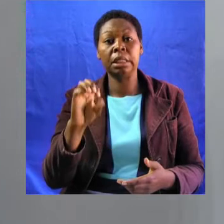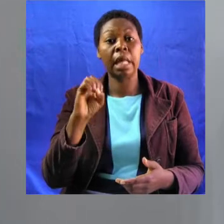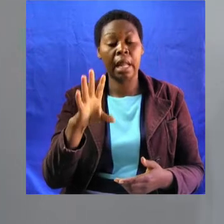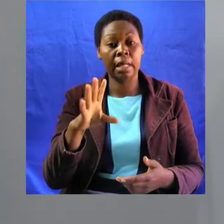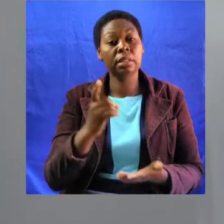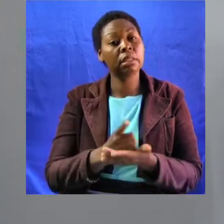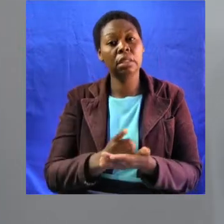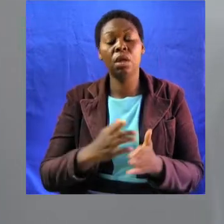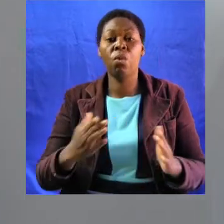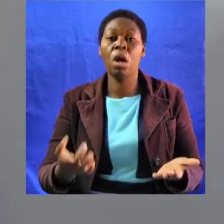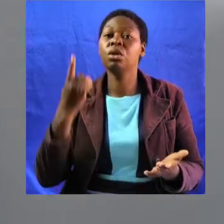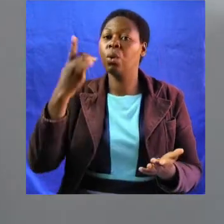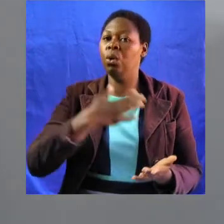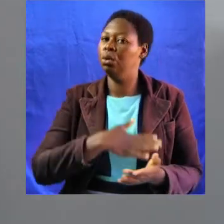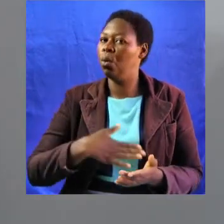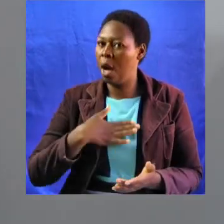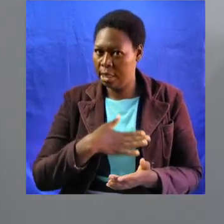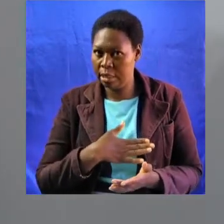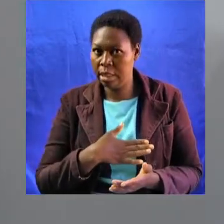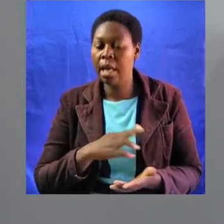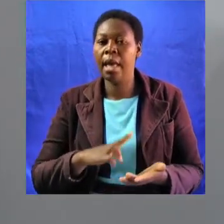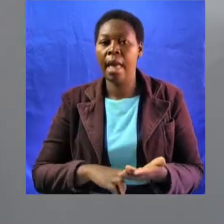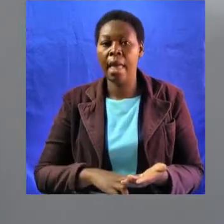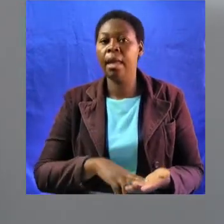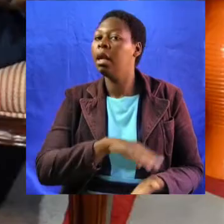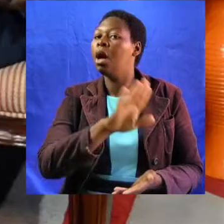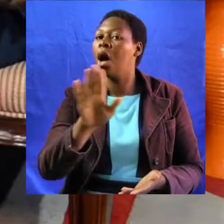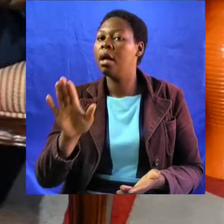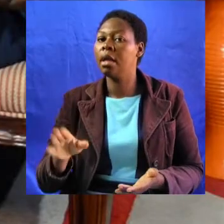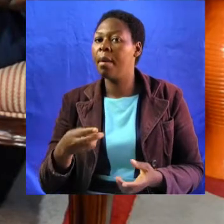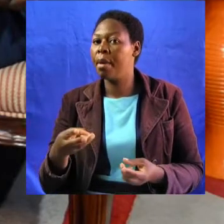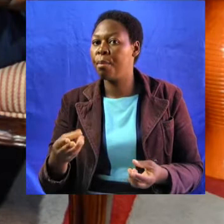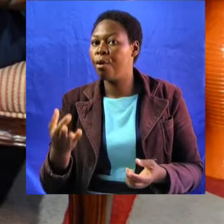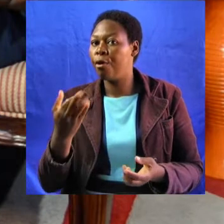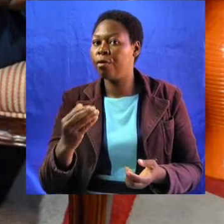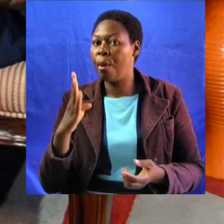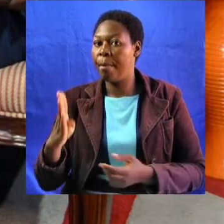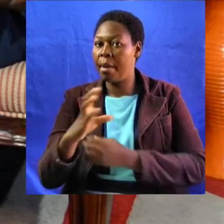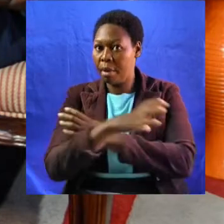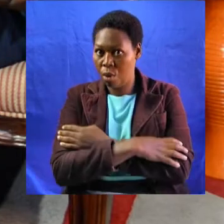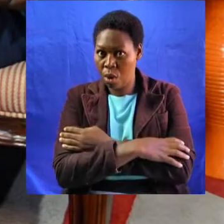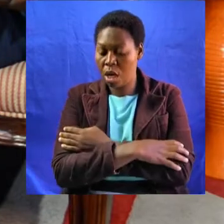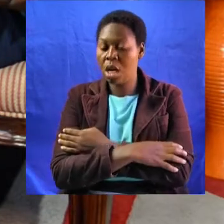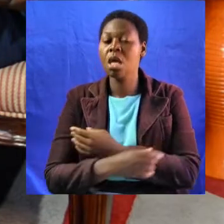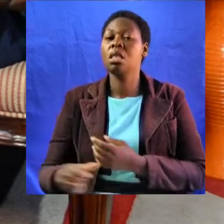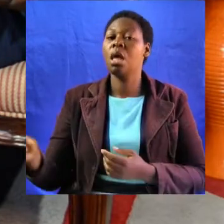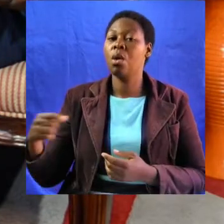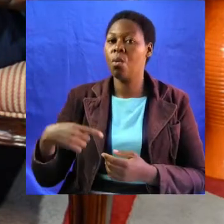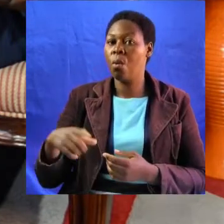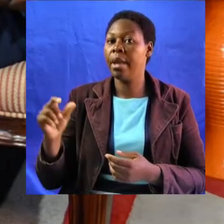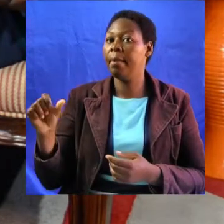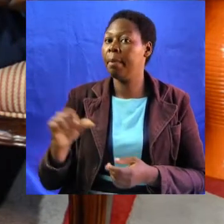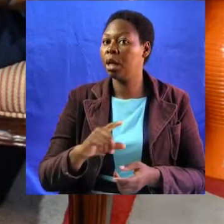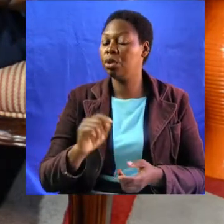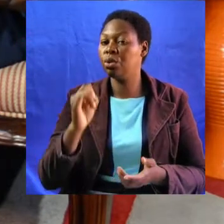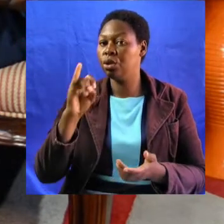dzadzokera kwaJudha, imba yaMwari yatanga kuvakwa. But pakabva panetsa zvichitangira pagore rechitatu raCyrus.